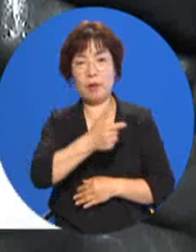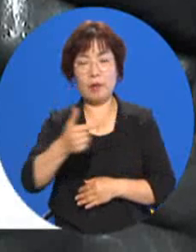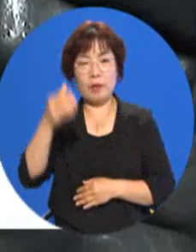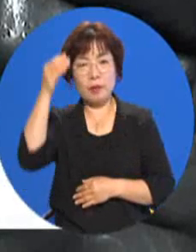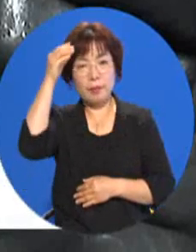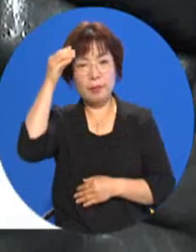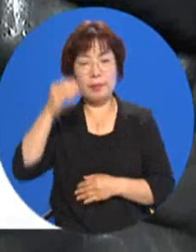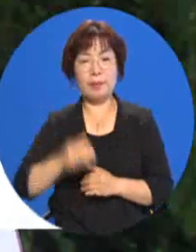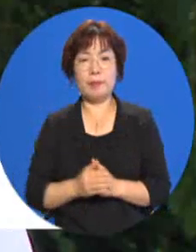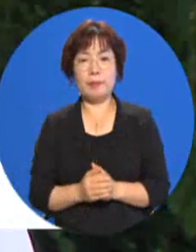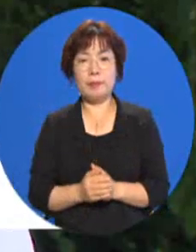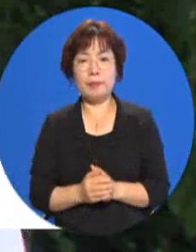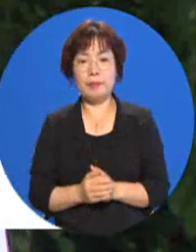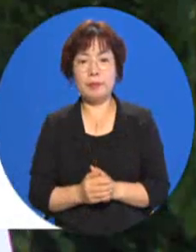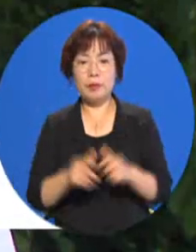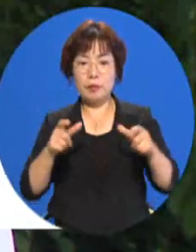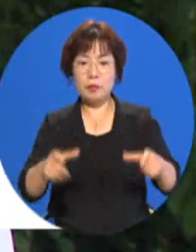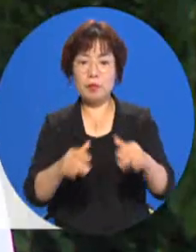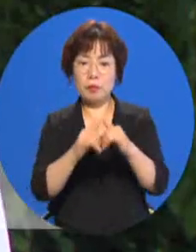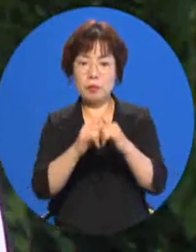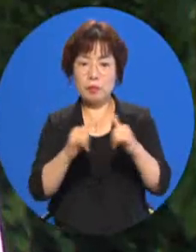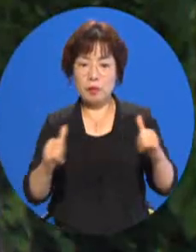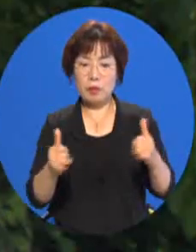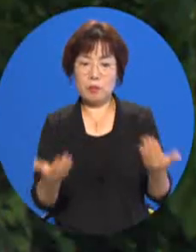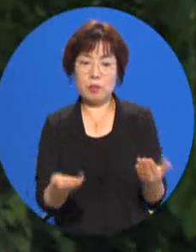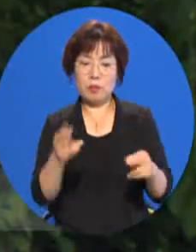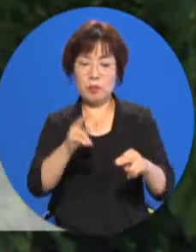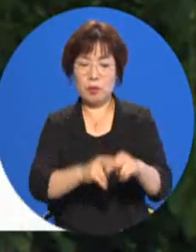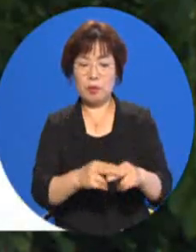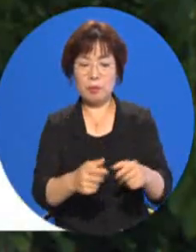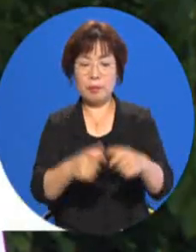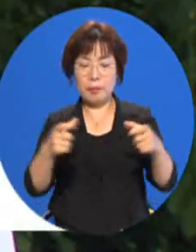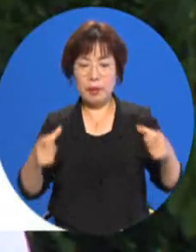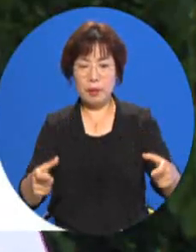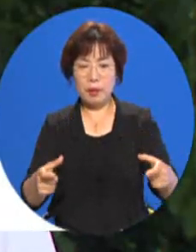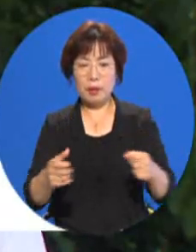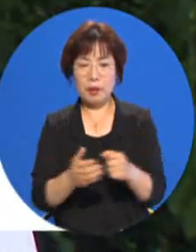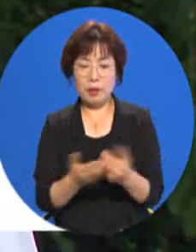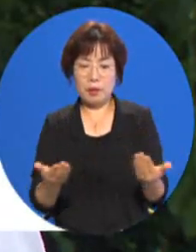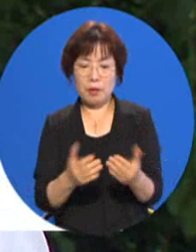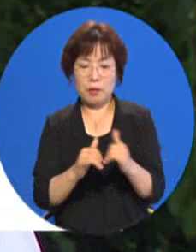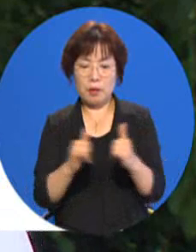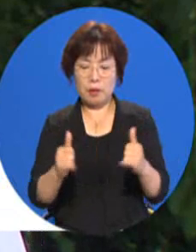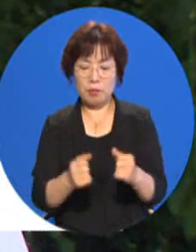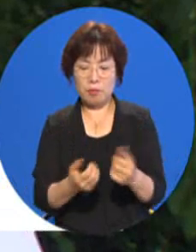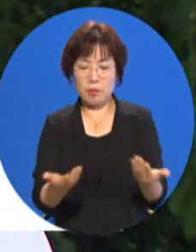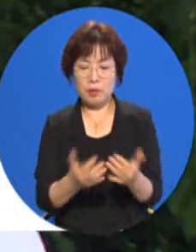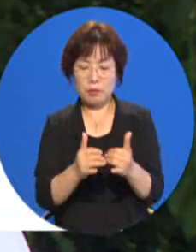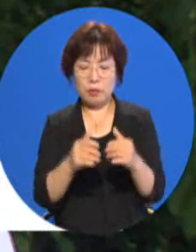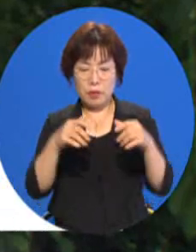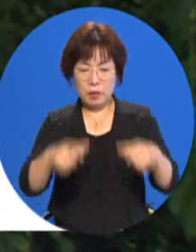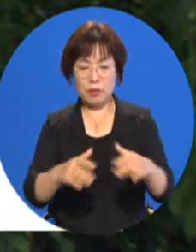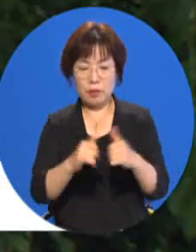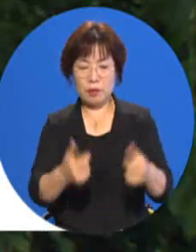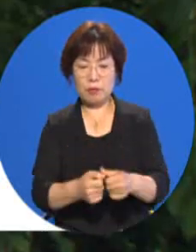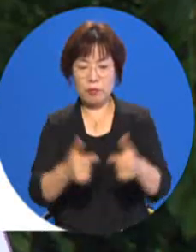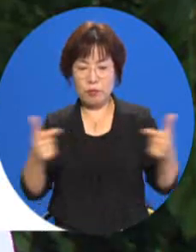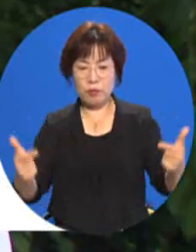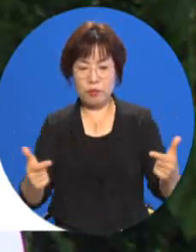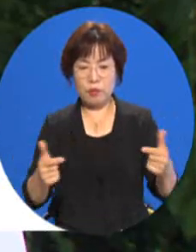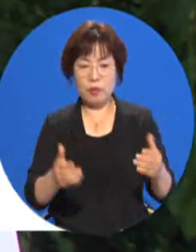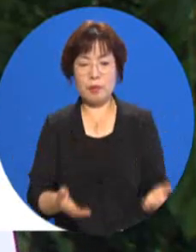보고 있습니다. 지역민들이 이제 일하는 자리가 생길 거고 그다음에 인구가 많이 생기다 보면은 그에 대한 인프라가